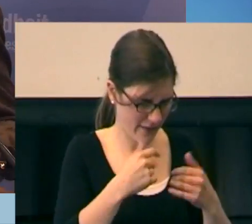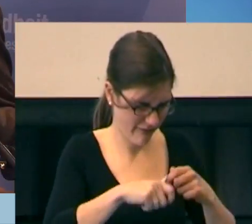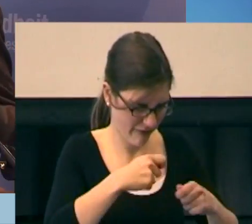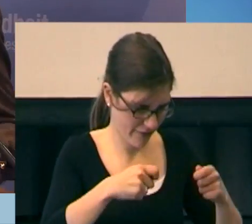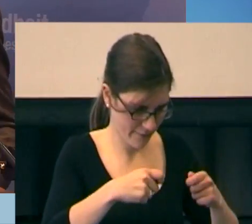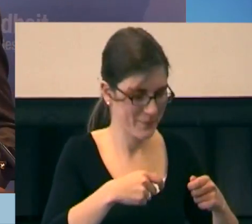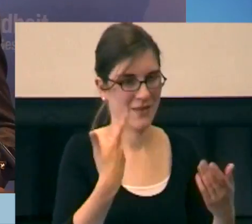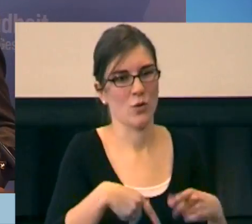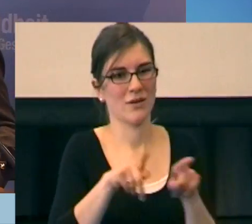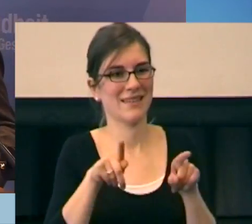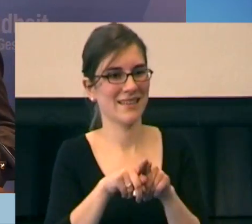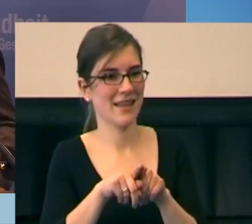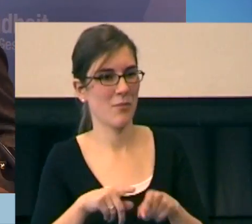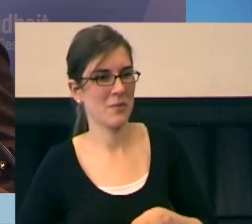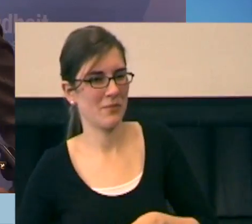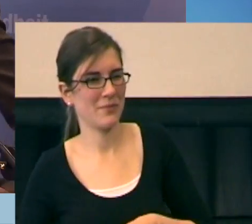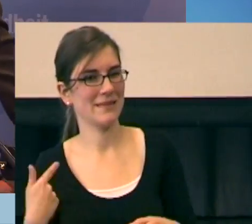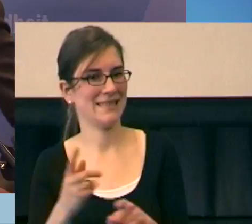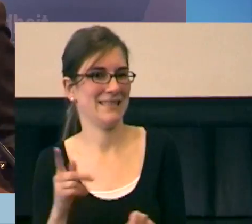ein Ablauf ist, den man macht, ohne nachzudenken.